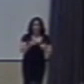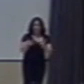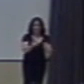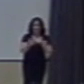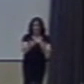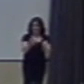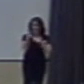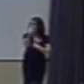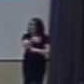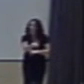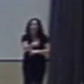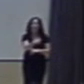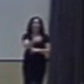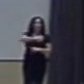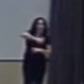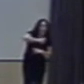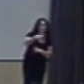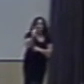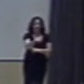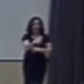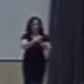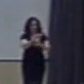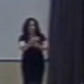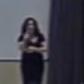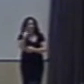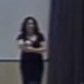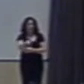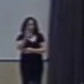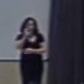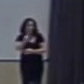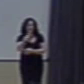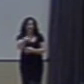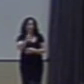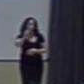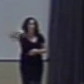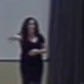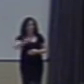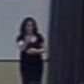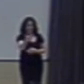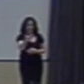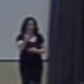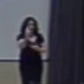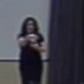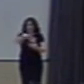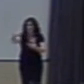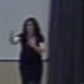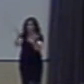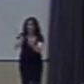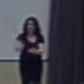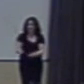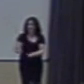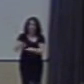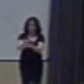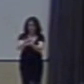ha els lectors, on hi ha les fonts, on hi ha els periodistes, on hi ha els mitjans, on hi ha els governs, on hi ha les ONGs, on hi ha tot. I hi ha